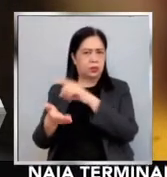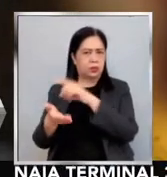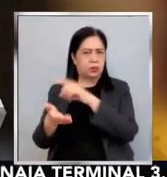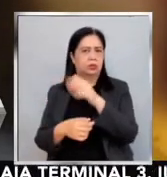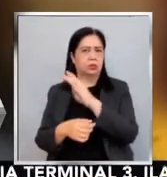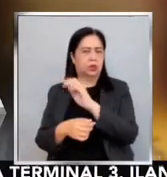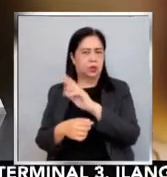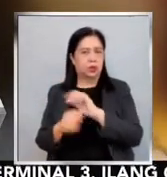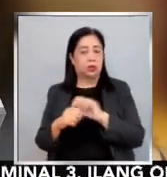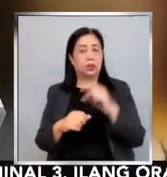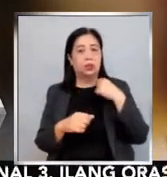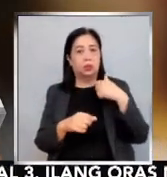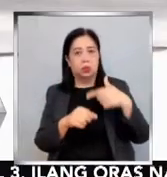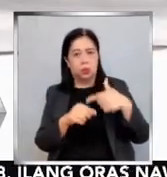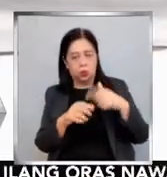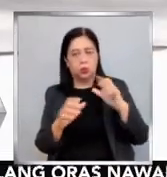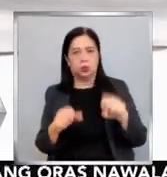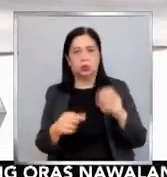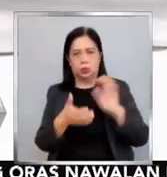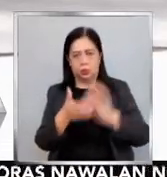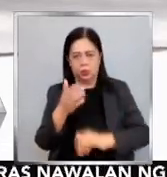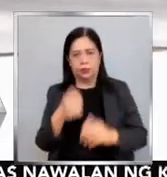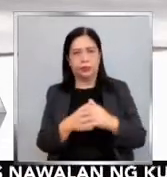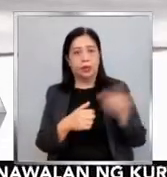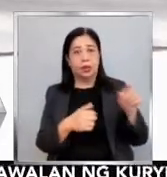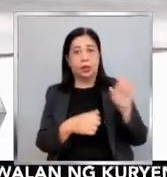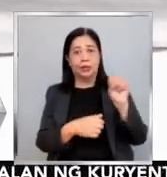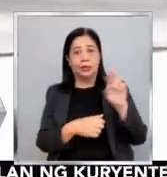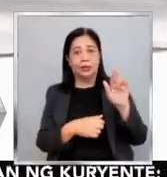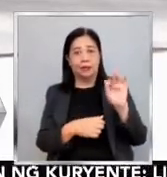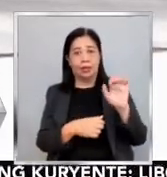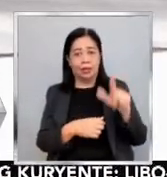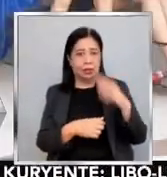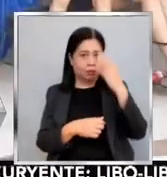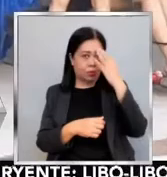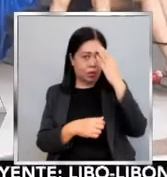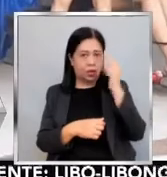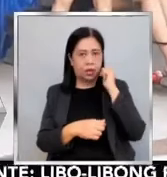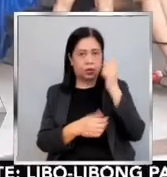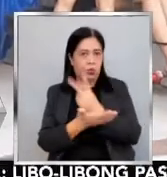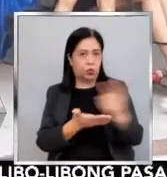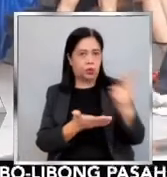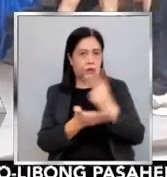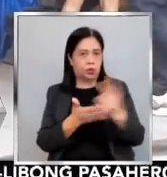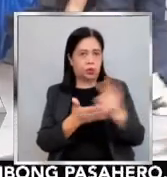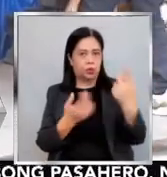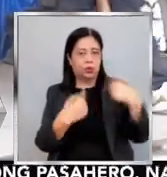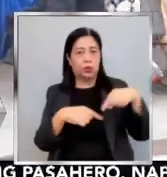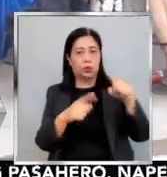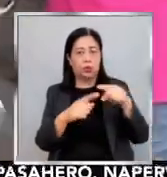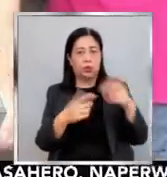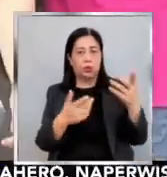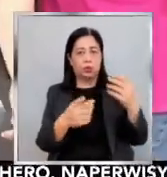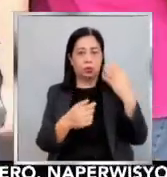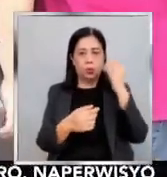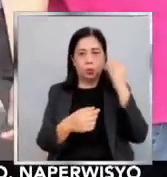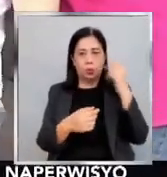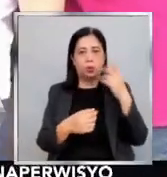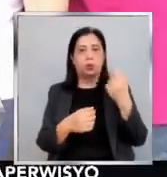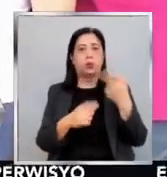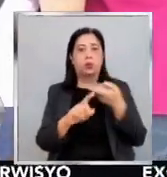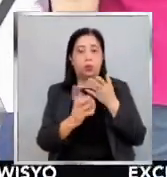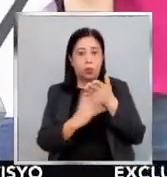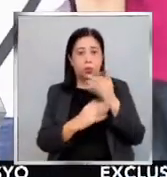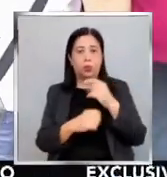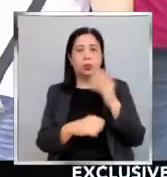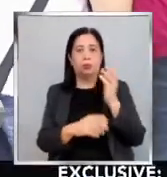Charlene Castillo, umuwi sa San Rafael, Bulacan kada 2 linggo sakay ng provincial bus. Dahil sa taas pasahe, magbabawas